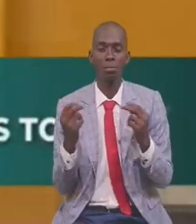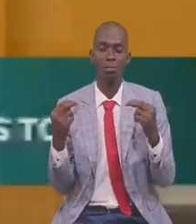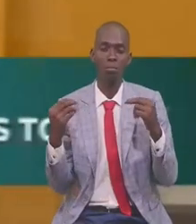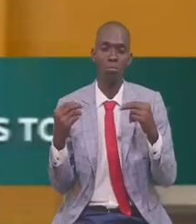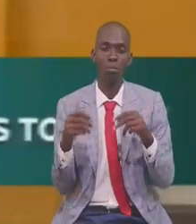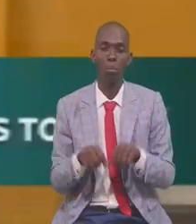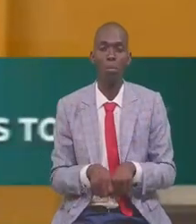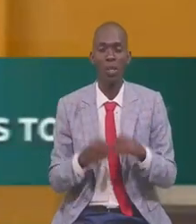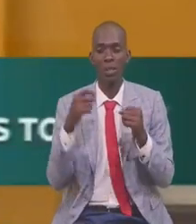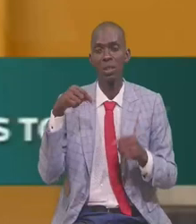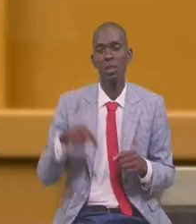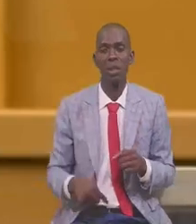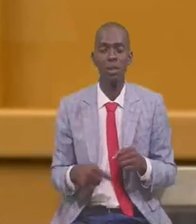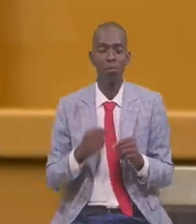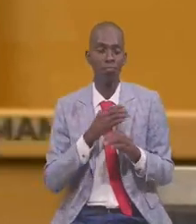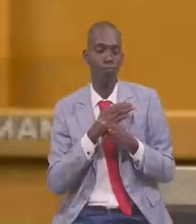briser les barrières